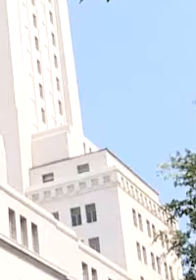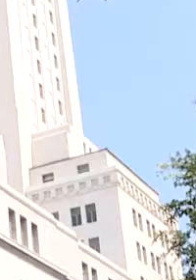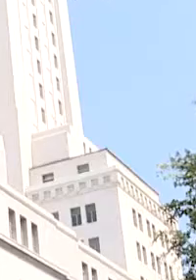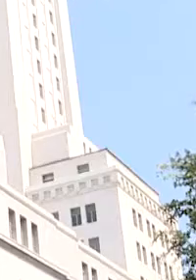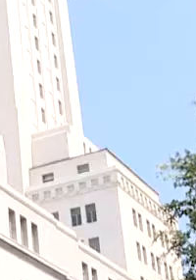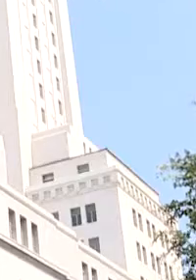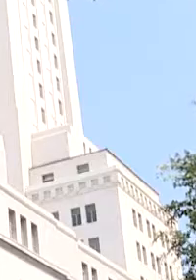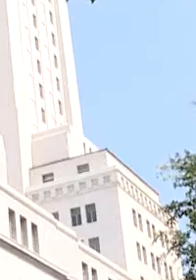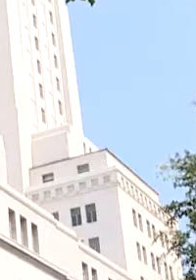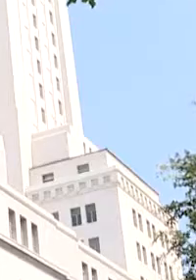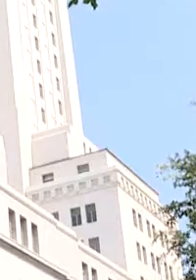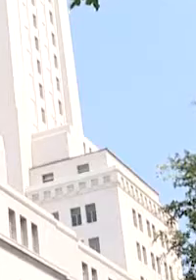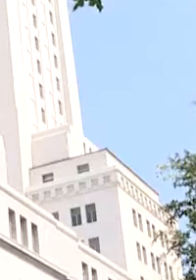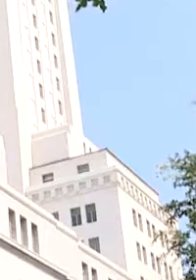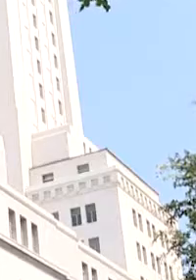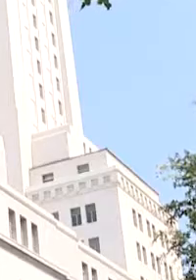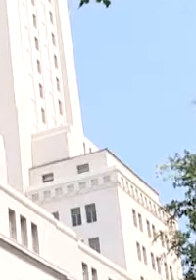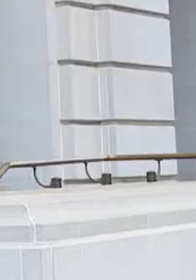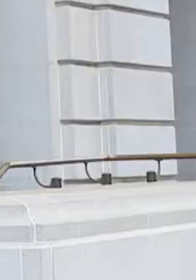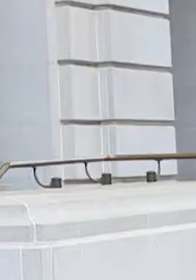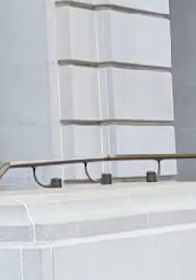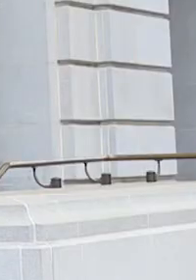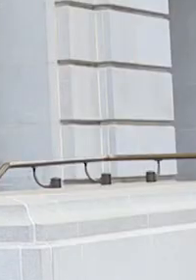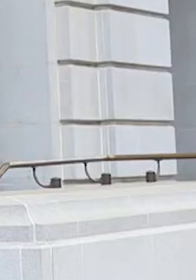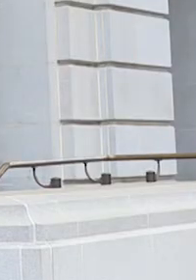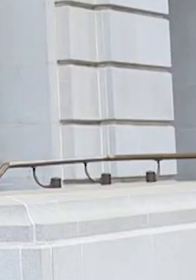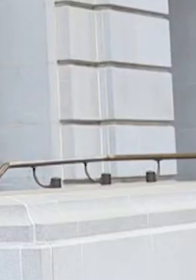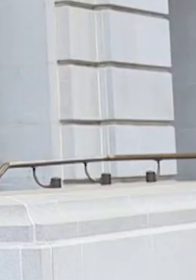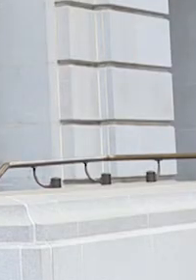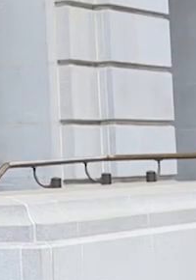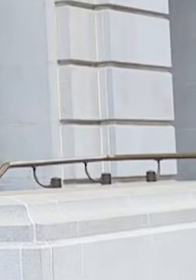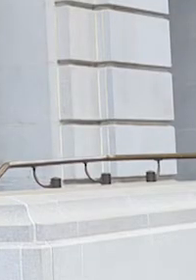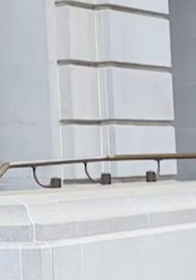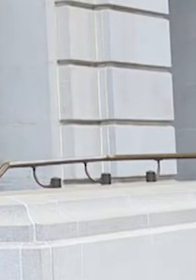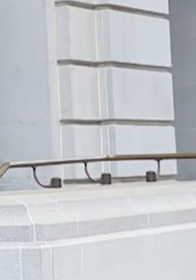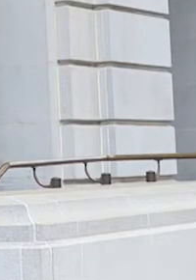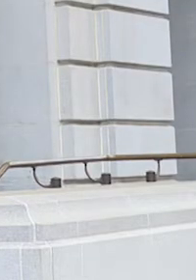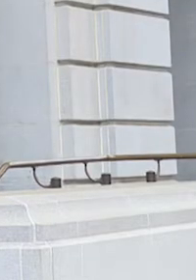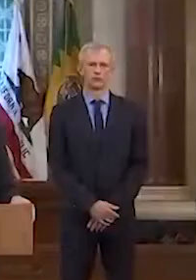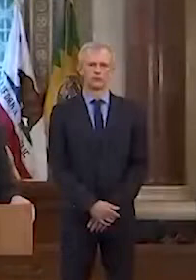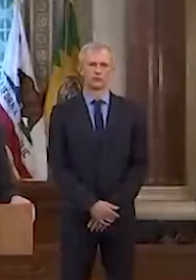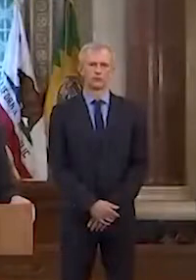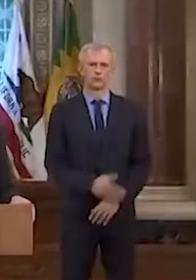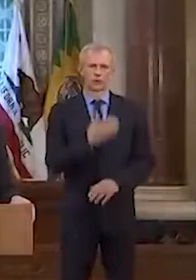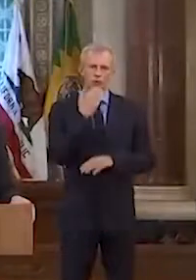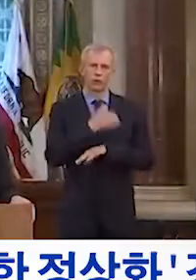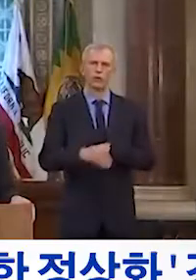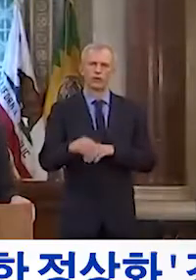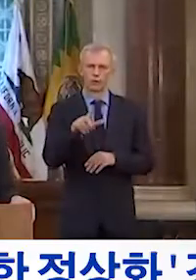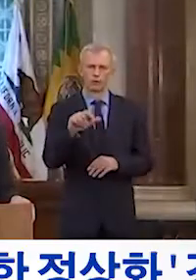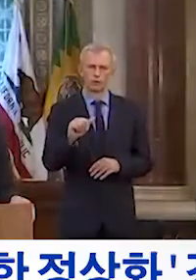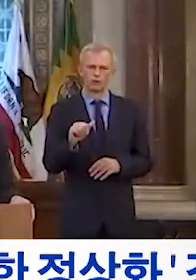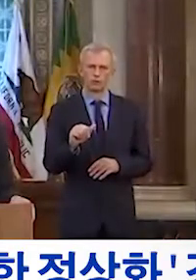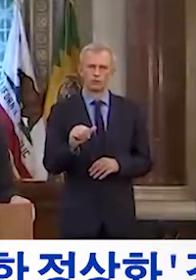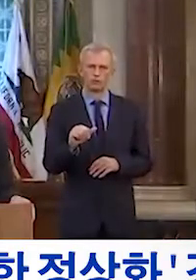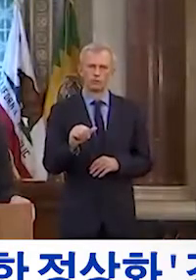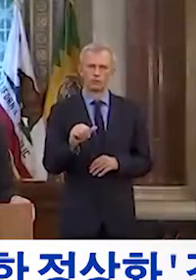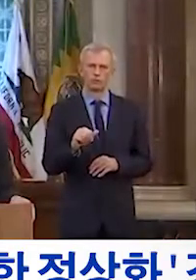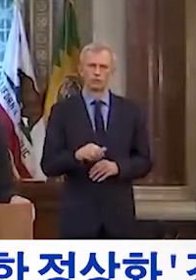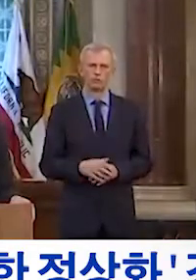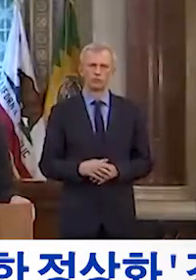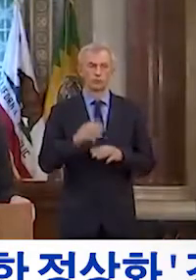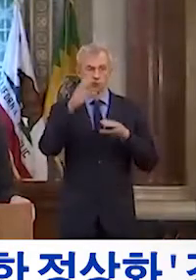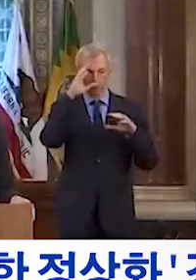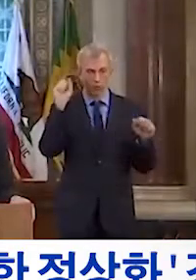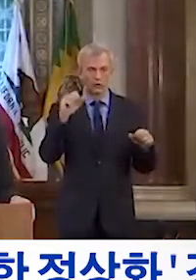논란이 커지자 lh 도 곧바로 동요하지 말 것을 당부하며 해명에 나섰습니다 에리카 새끼 la 스템은 안전한